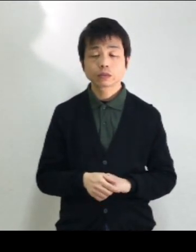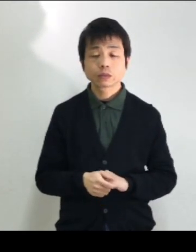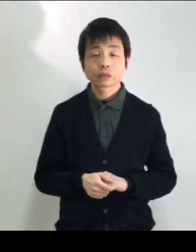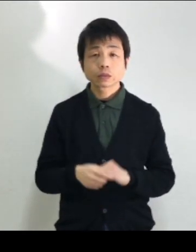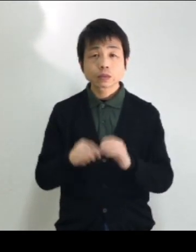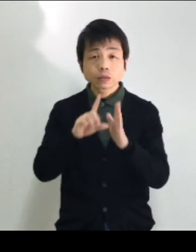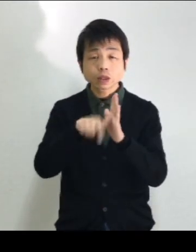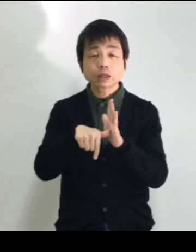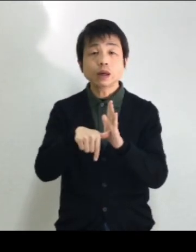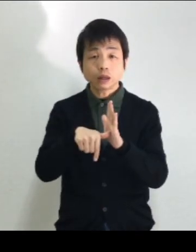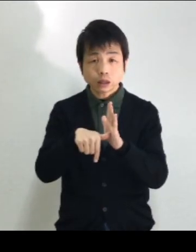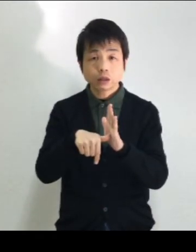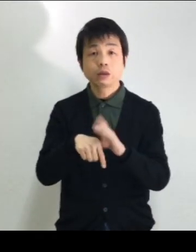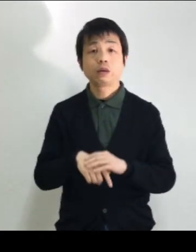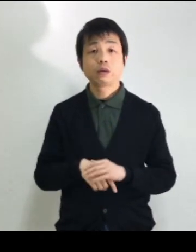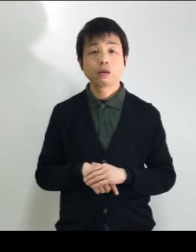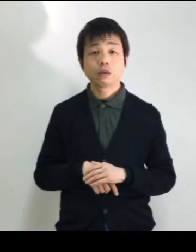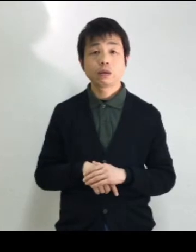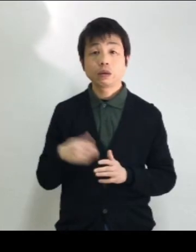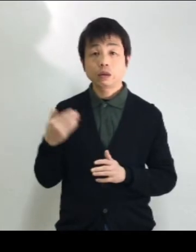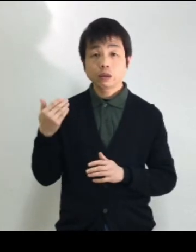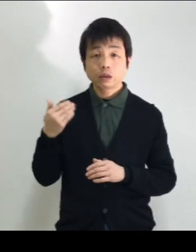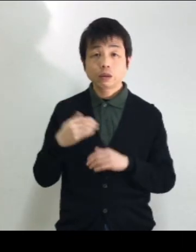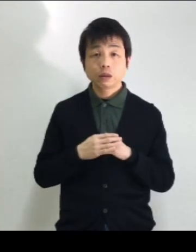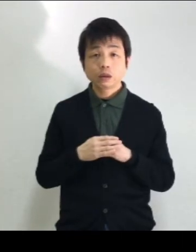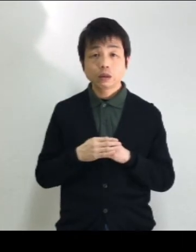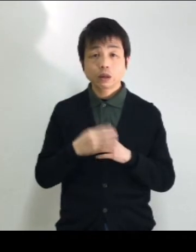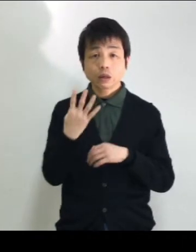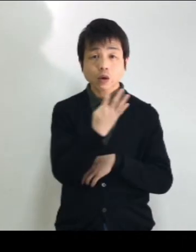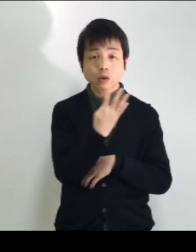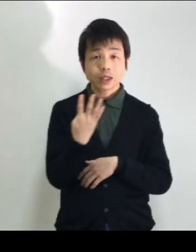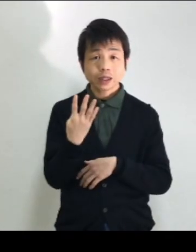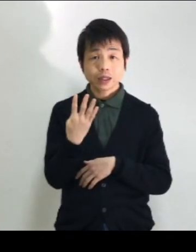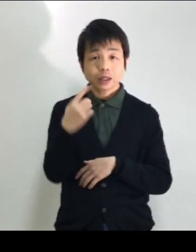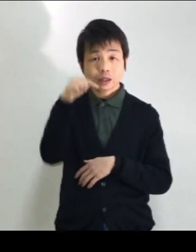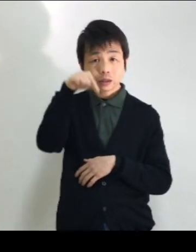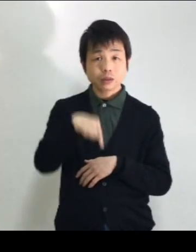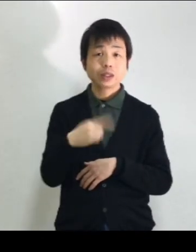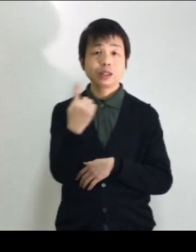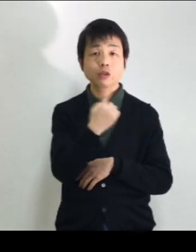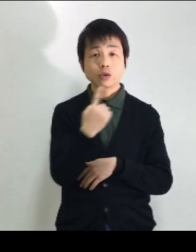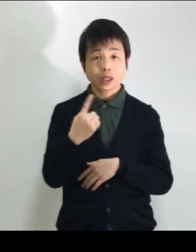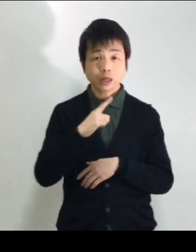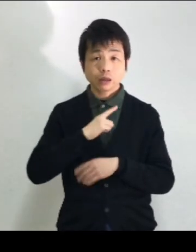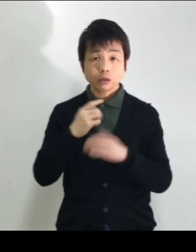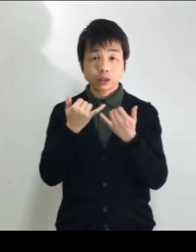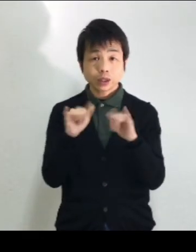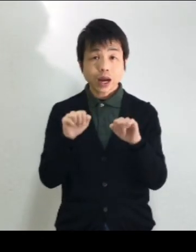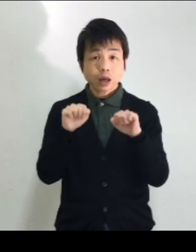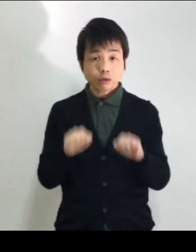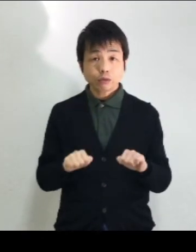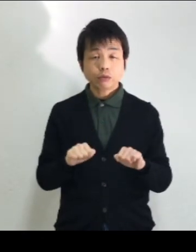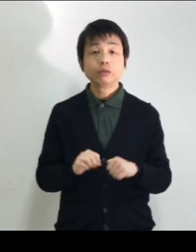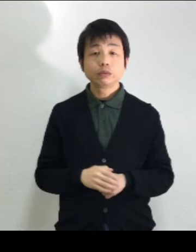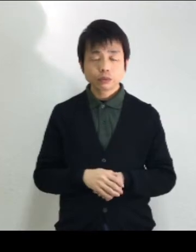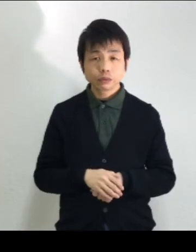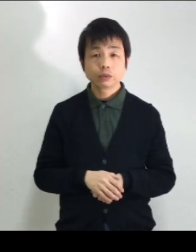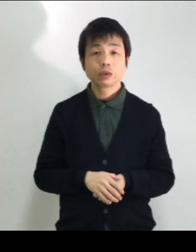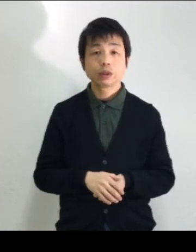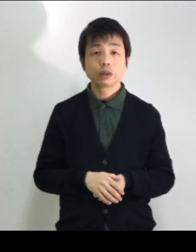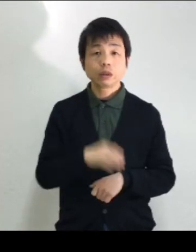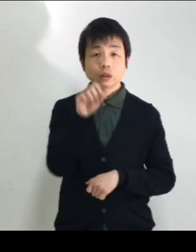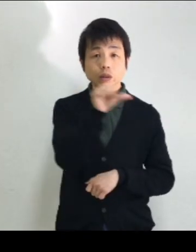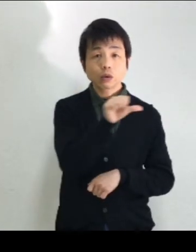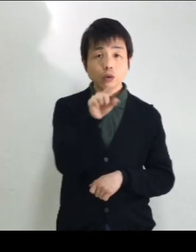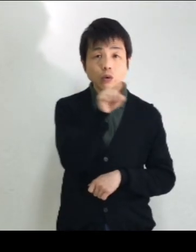じゃあこれだけの先ほど言ったように4人に1人は当事者の仲間がいて、